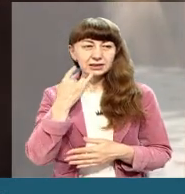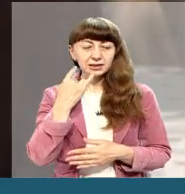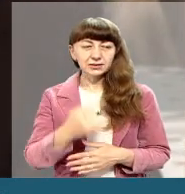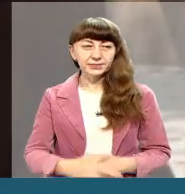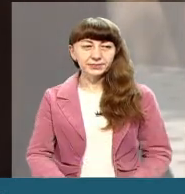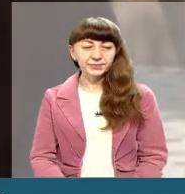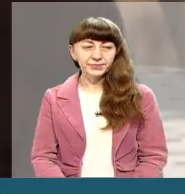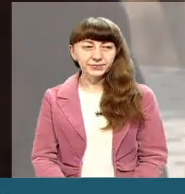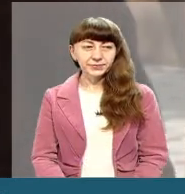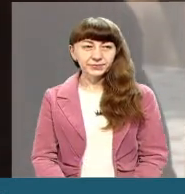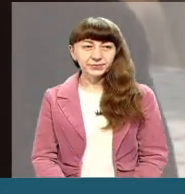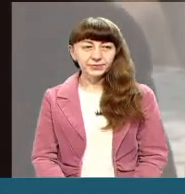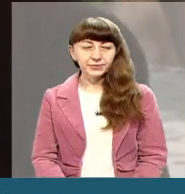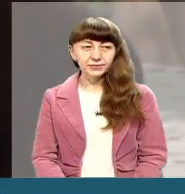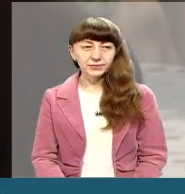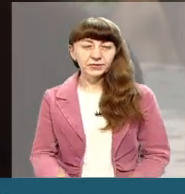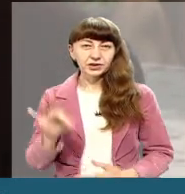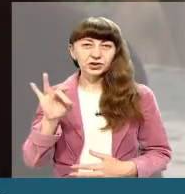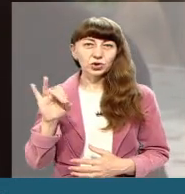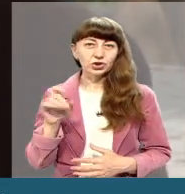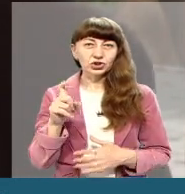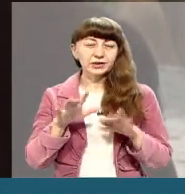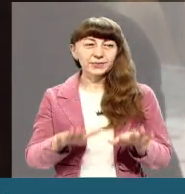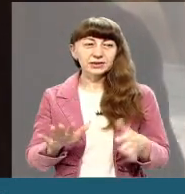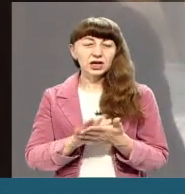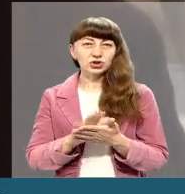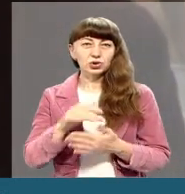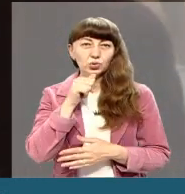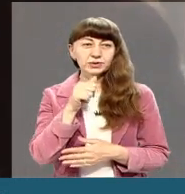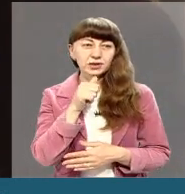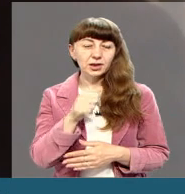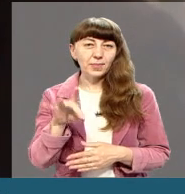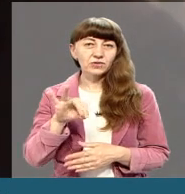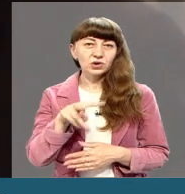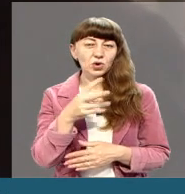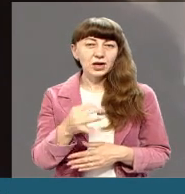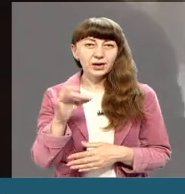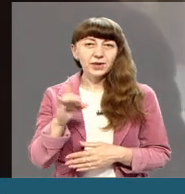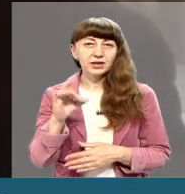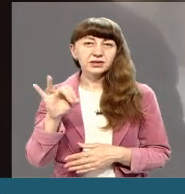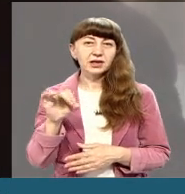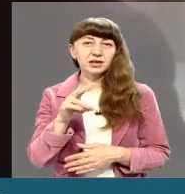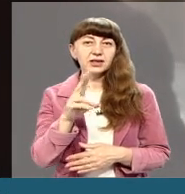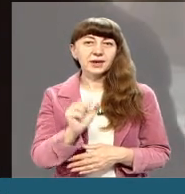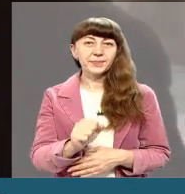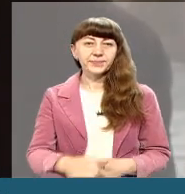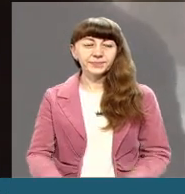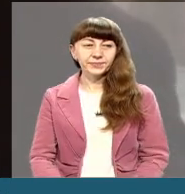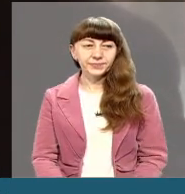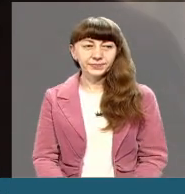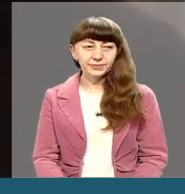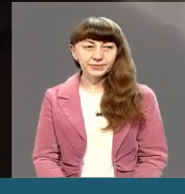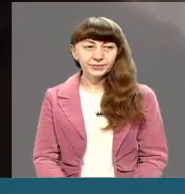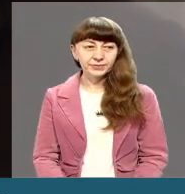арқылы мінекі зиярат етіп, айналасын абаттандырып, тазалық жұмыстарын жүргізіп, мына еліміздегі орын алып жатқан қасиетті